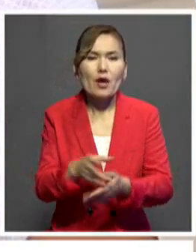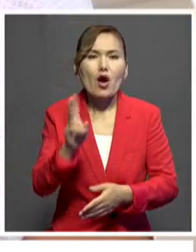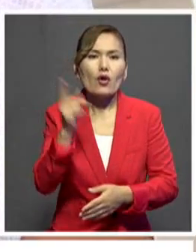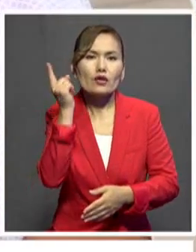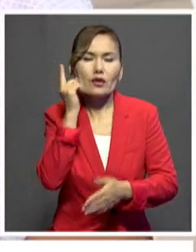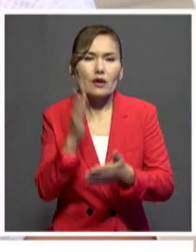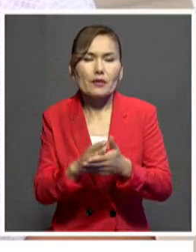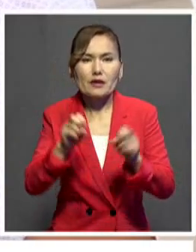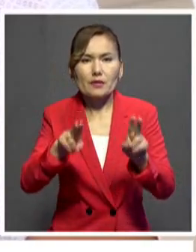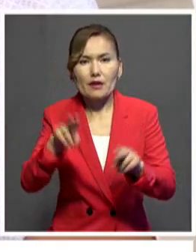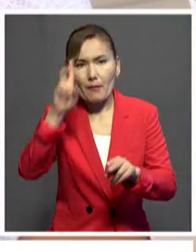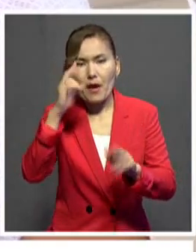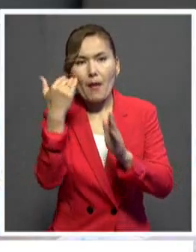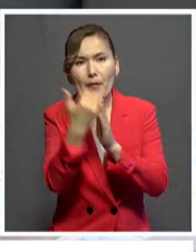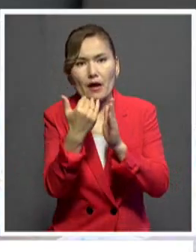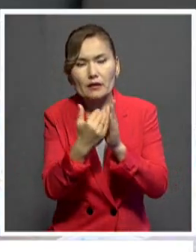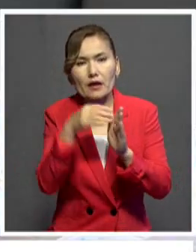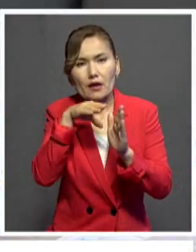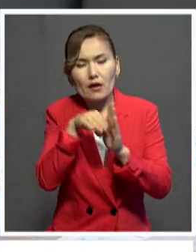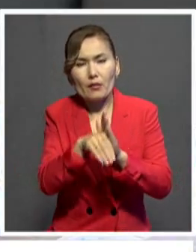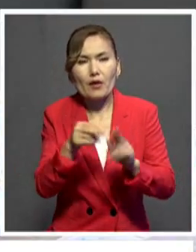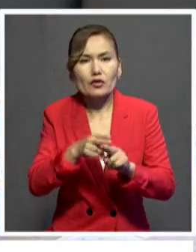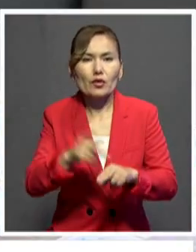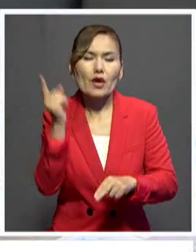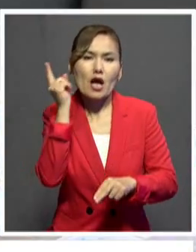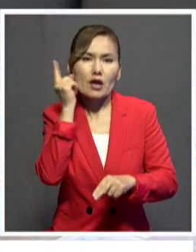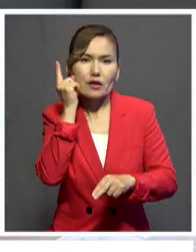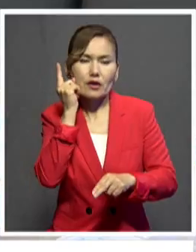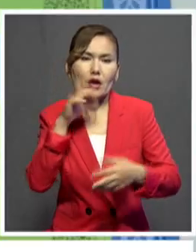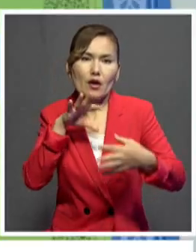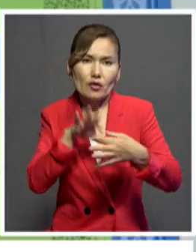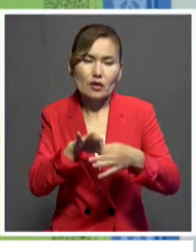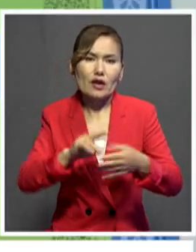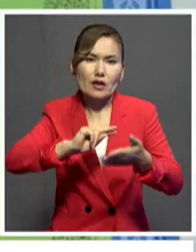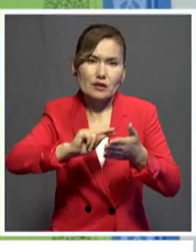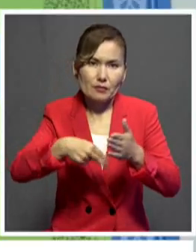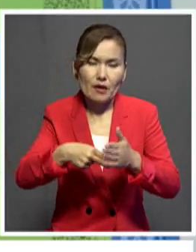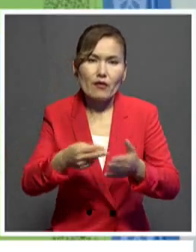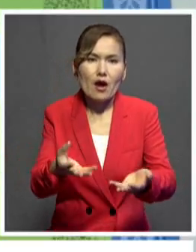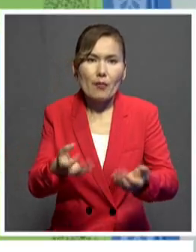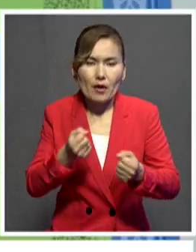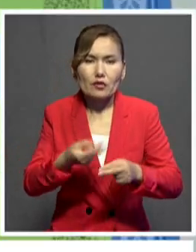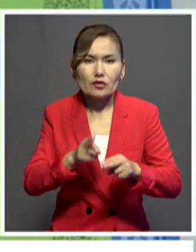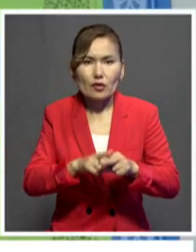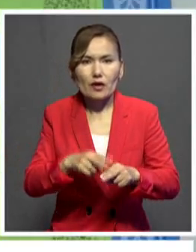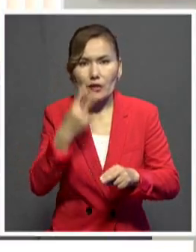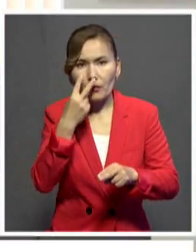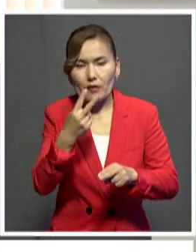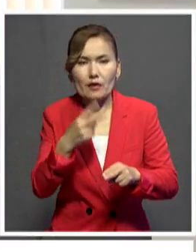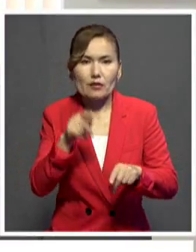арнайы бағдарламасы бар тұрғын өзіне қажет қызметтің заңдылықтарын оңай тексере алады. Мемлекеттік қызметшінің де өзінің де құқықтарын да біліп